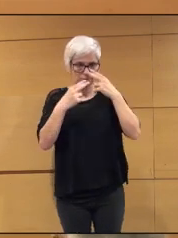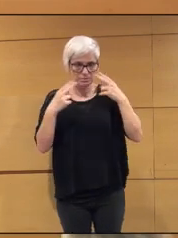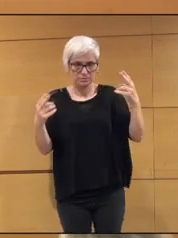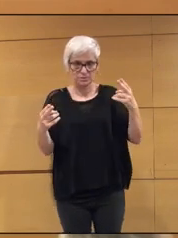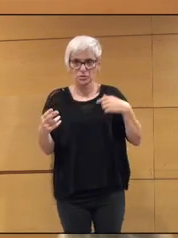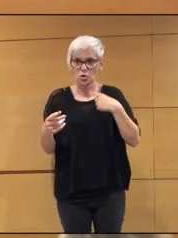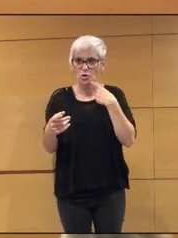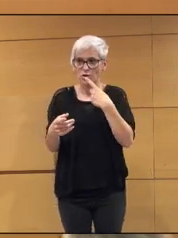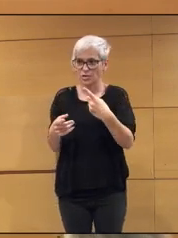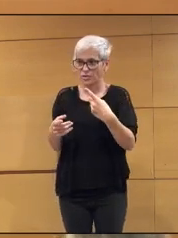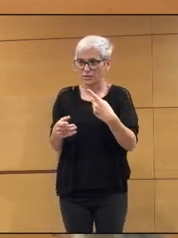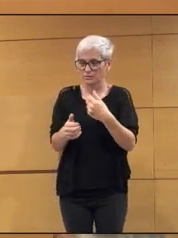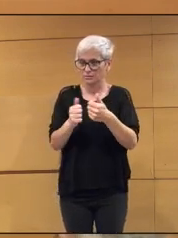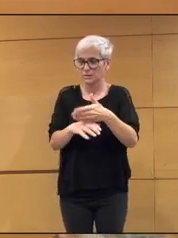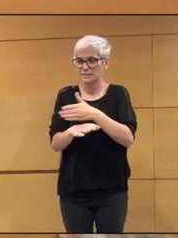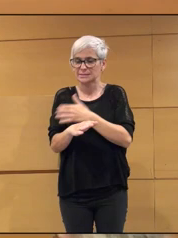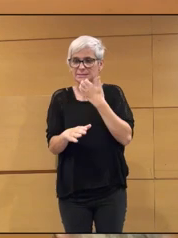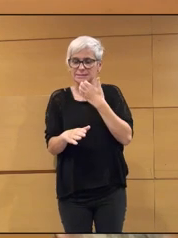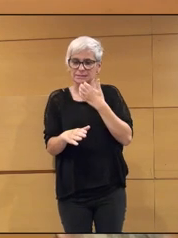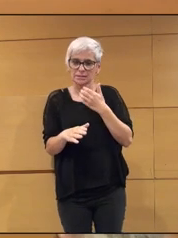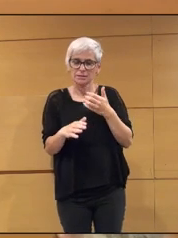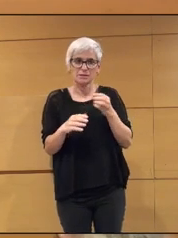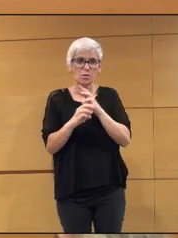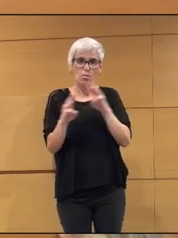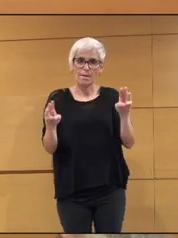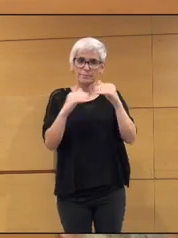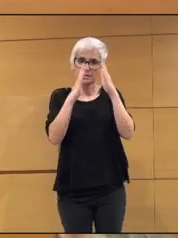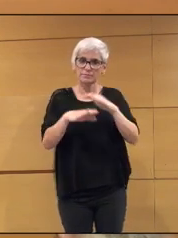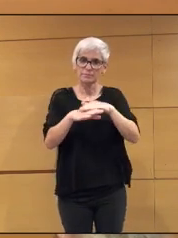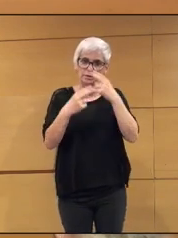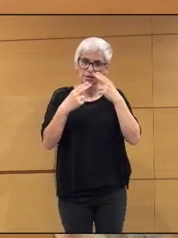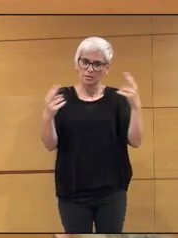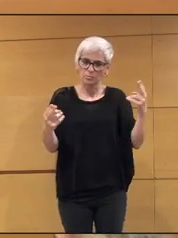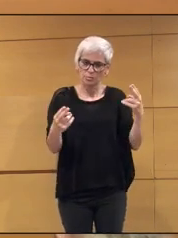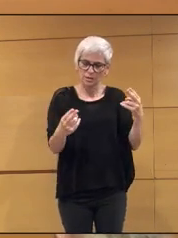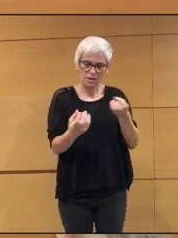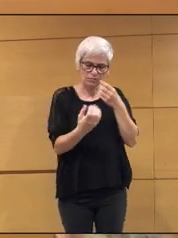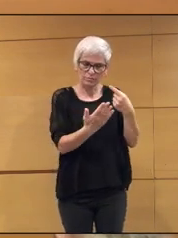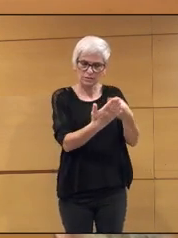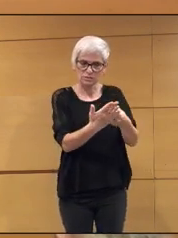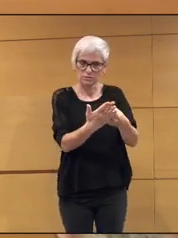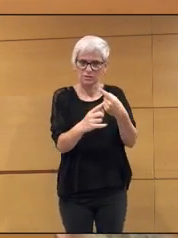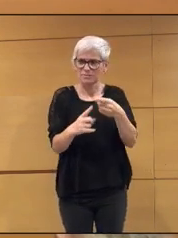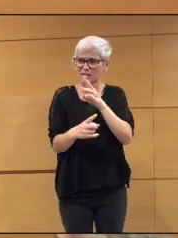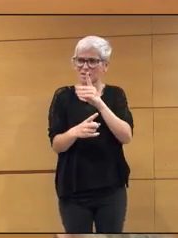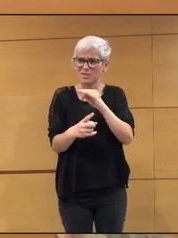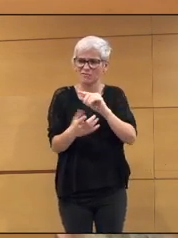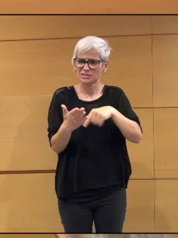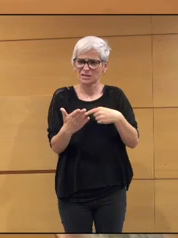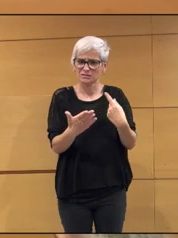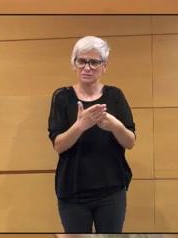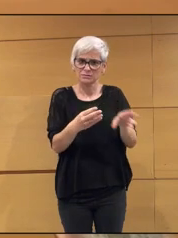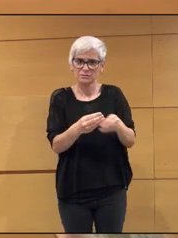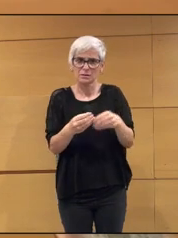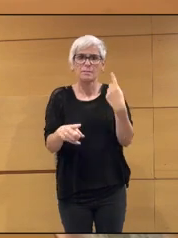prèvia a si canviem d'eina, si ho estem posant a webs institucionals, per què és necessari penjar un PDF signat?